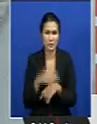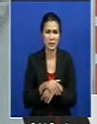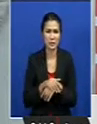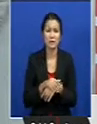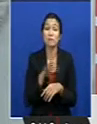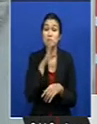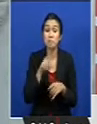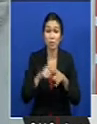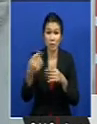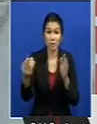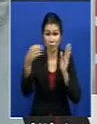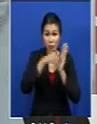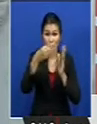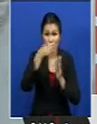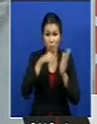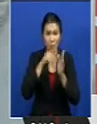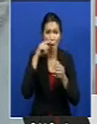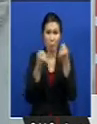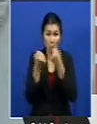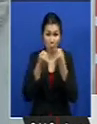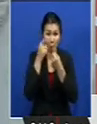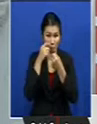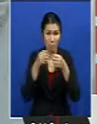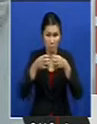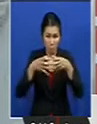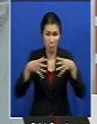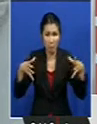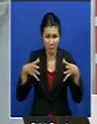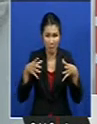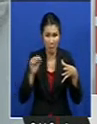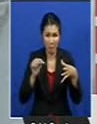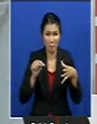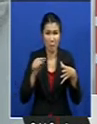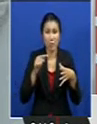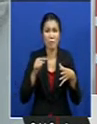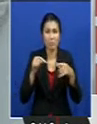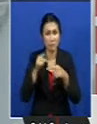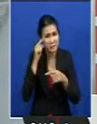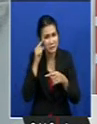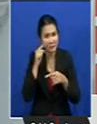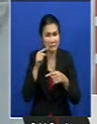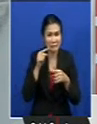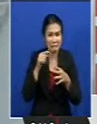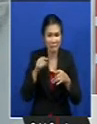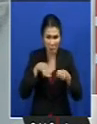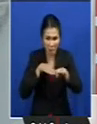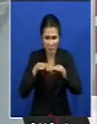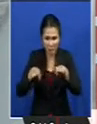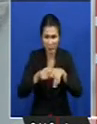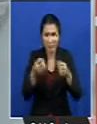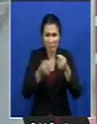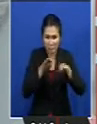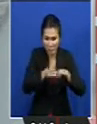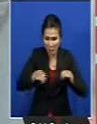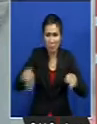ฉะนั้นเมื่อเดินทางกลับมาพร้อมกันปริมาณรถก็มากนะครับปริมาณรถก็มากก็การเดินทางก็จะเต็มช่องจราจ